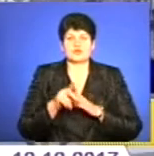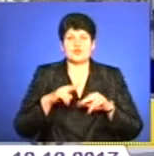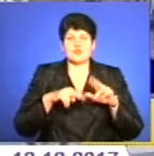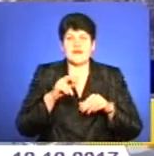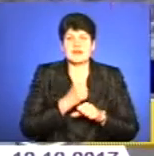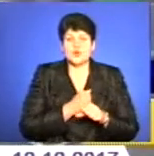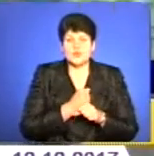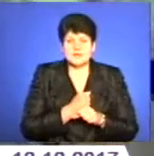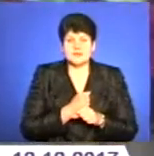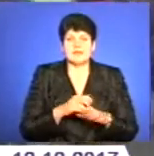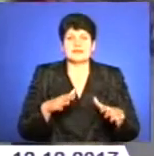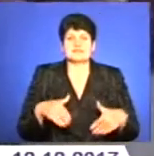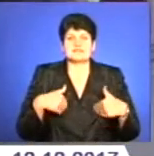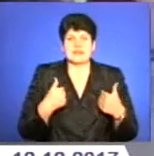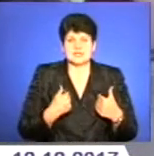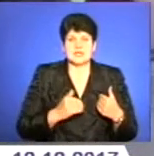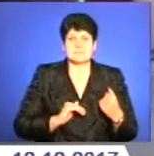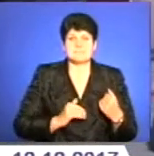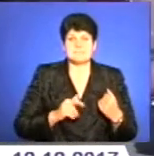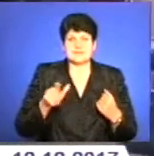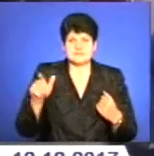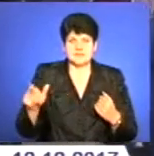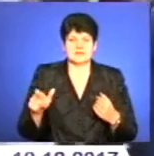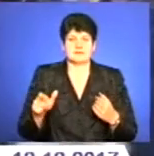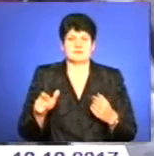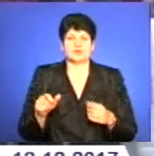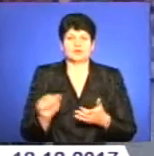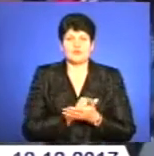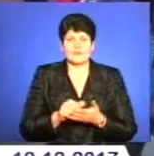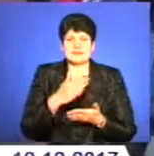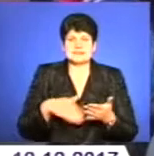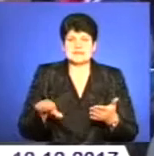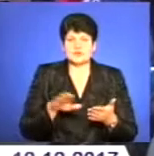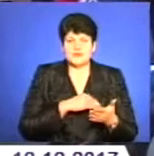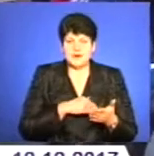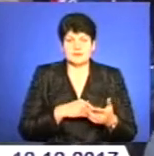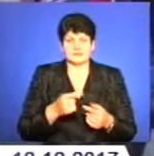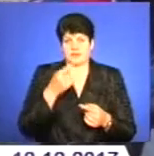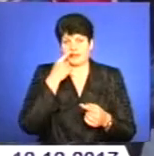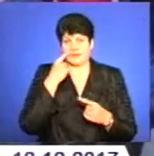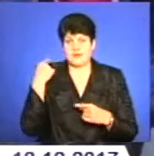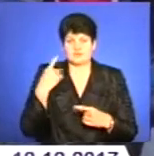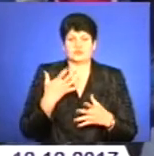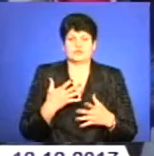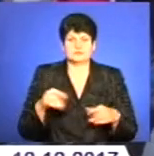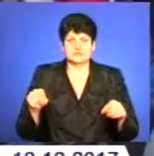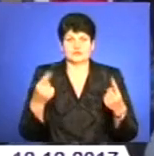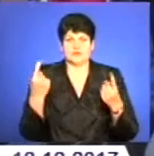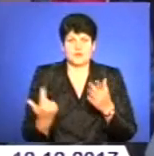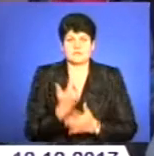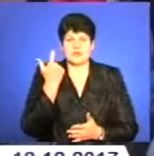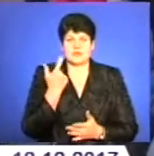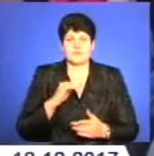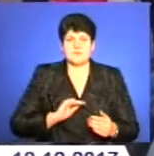робіт. Проте за зверненням бізнесменів документ скасували. Нещодавно у невідомий спосіб дію декларації відновили, після чого